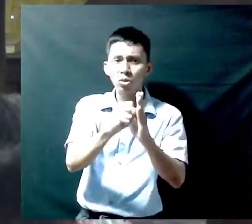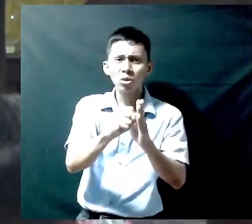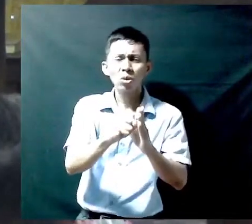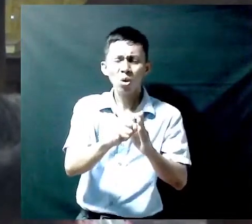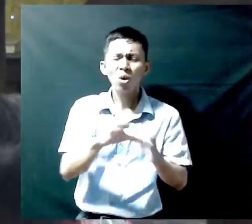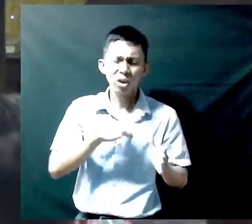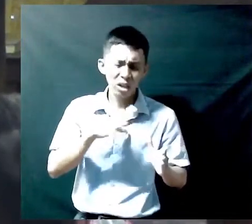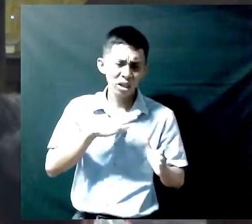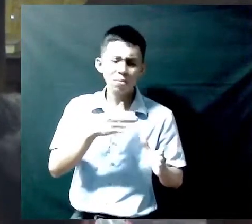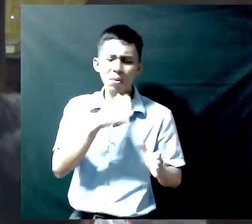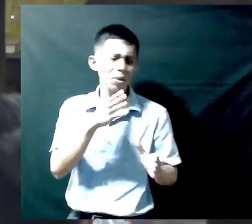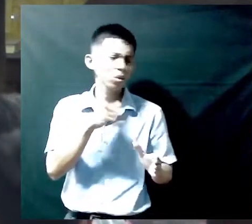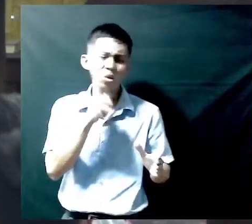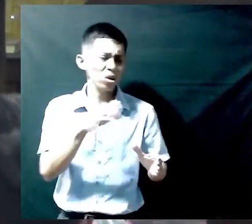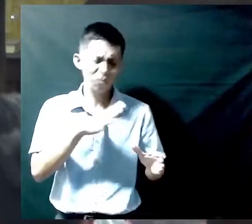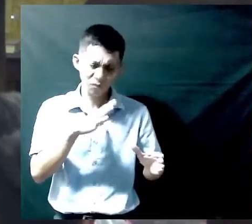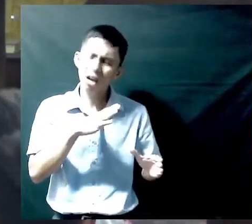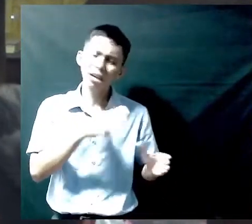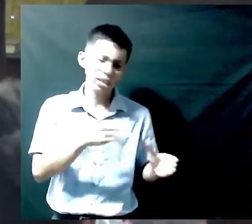Hannah.